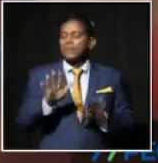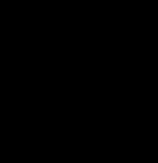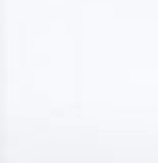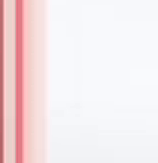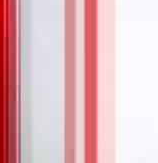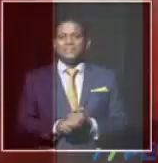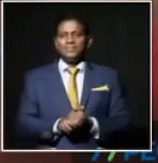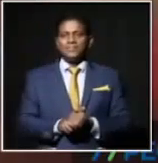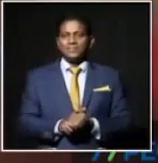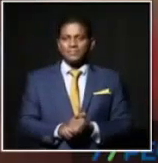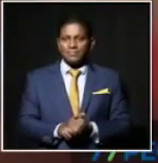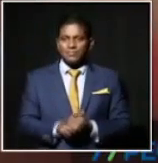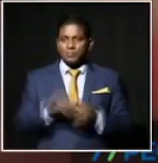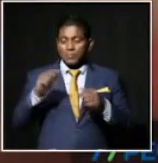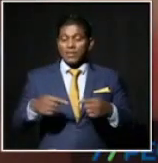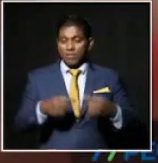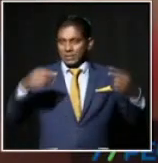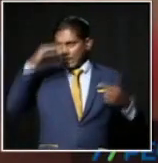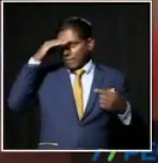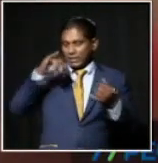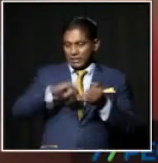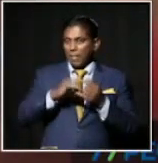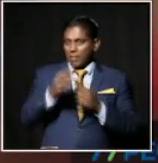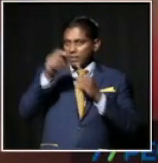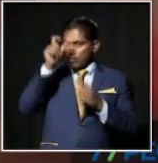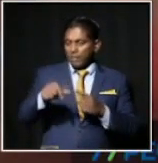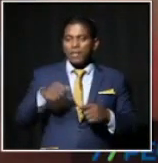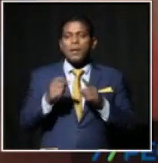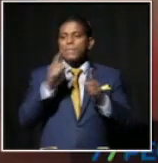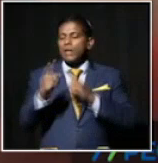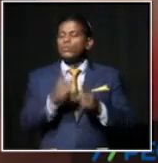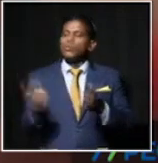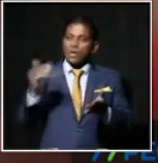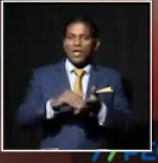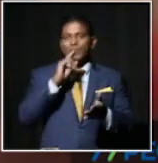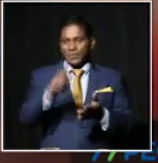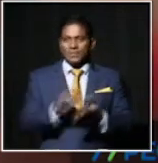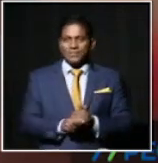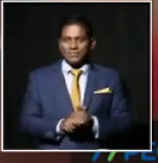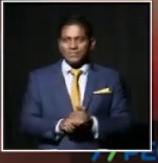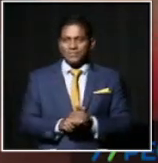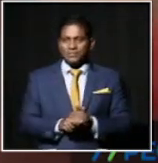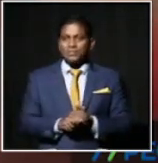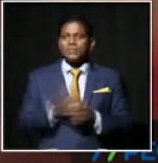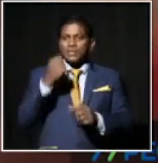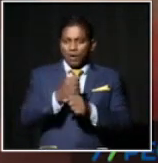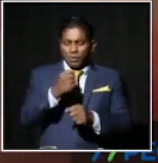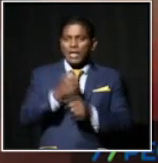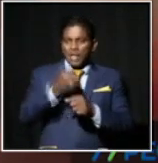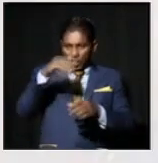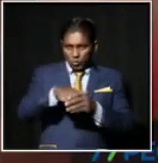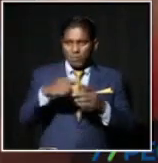හෙළිදරව් කරන්න. විපක්ෂ නායකවරයාත් අද පාර්ලිමේන්තුවේදී මේ පිළිබඳව යළිත් ප්‍රකාශයක් සිදු කළා. ආණ්ඩුව ඇතුළේ ඉන්නද පාස්කු